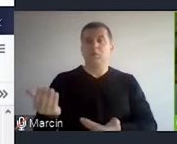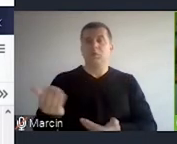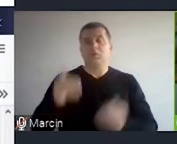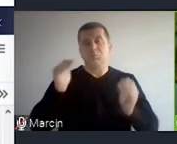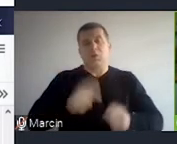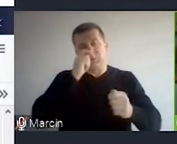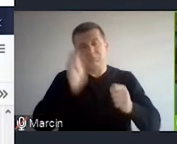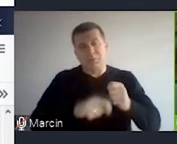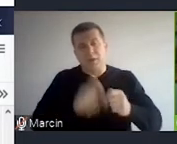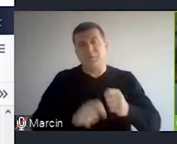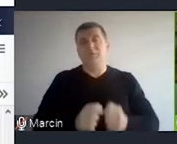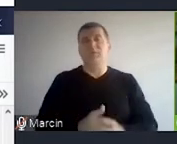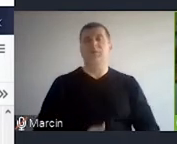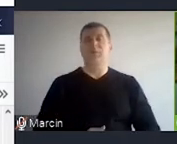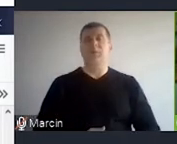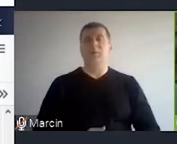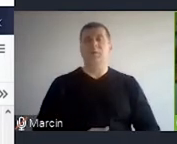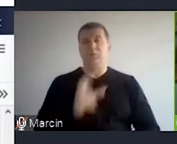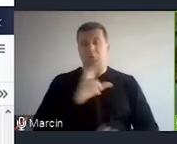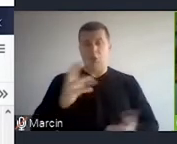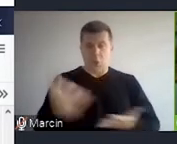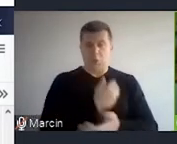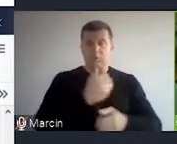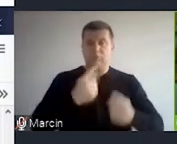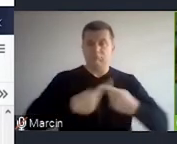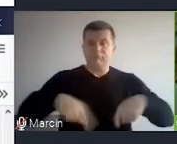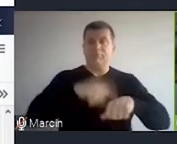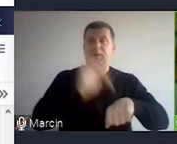Może sprawdzić, czy osiągnięto rezultaty.